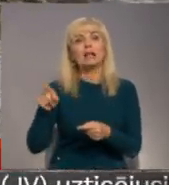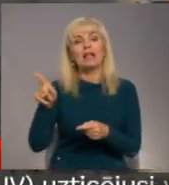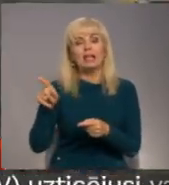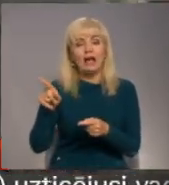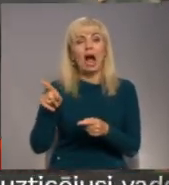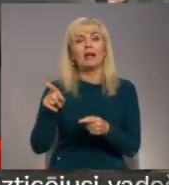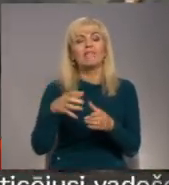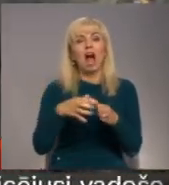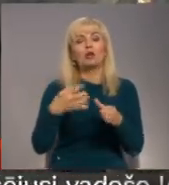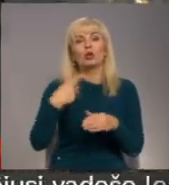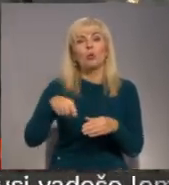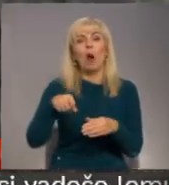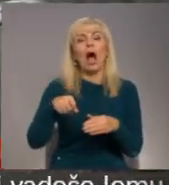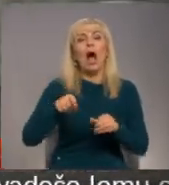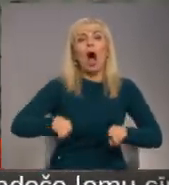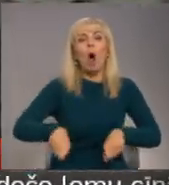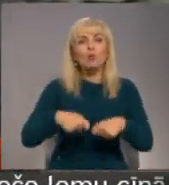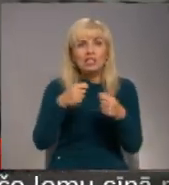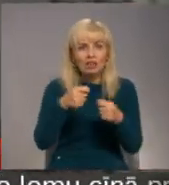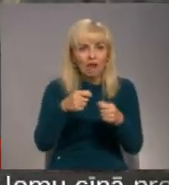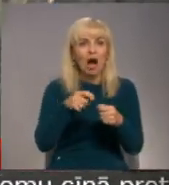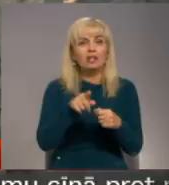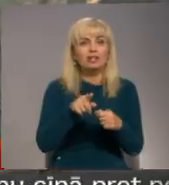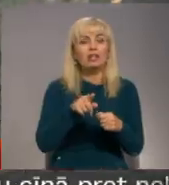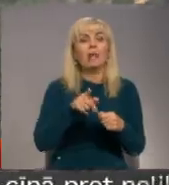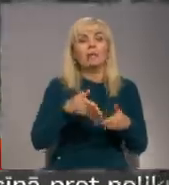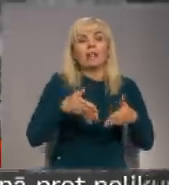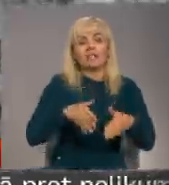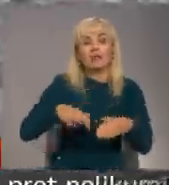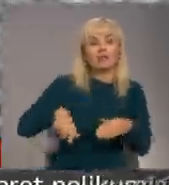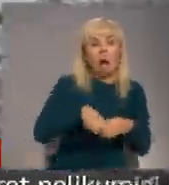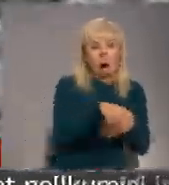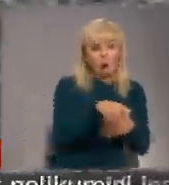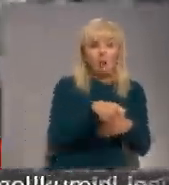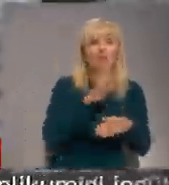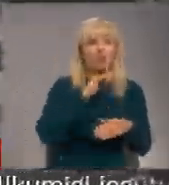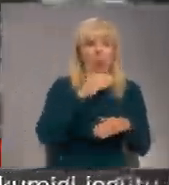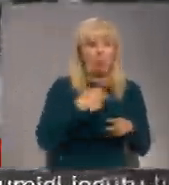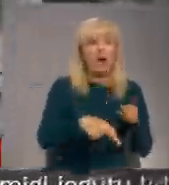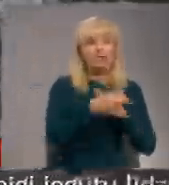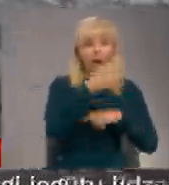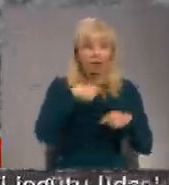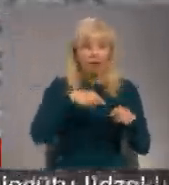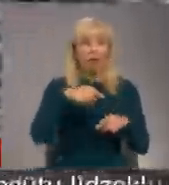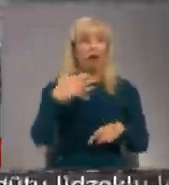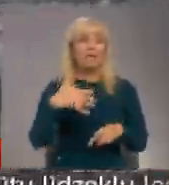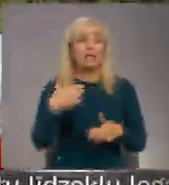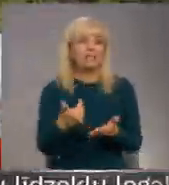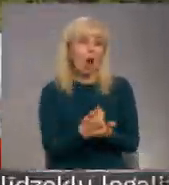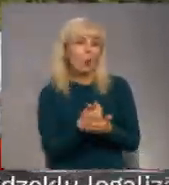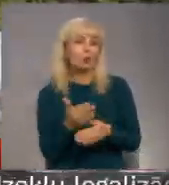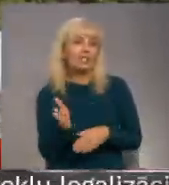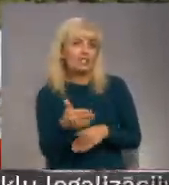audzētavām. Tā kā no viena savvaļas lašu pāra pēc gadiem dzimtajā upē no jūras atgriežas nārstot jau aptuveni 50 jaunu